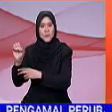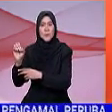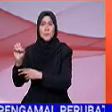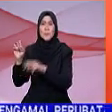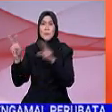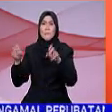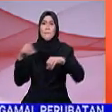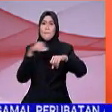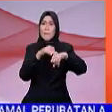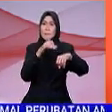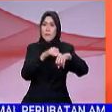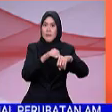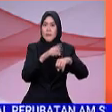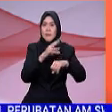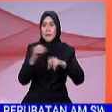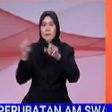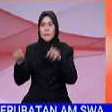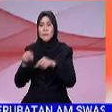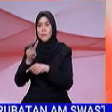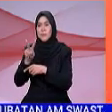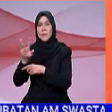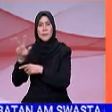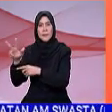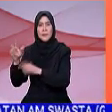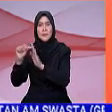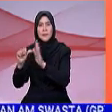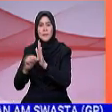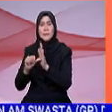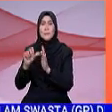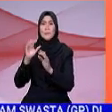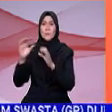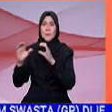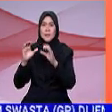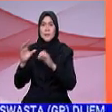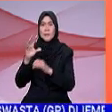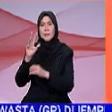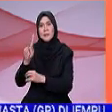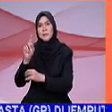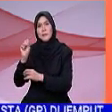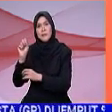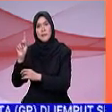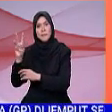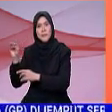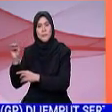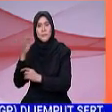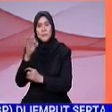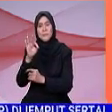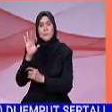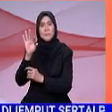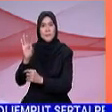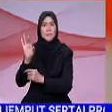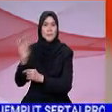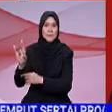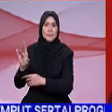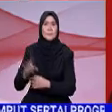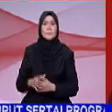Keseksaan Fitnah dan Seksyen 233 Akta Komunikasi dan Multimedia 1998.